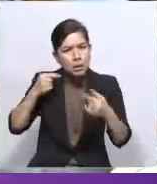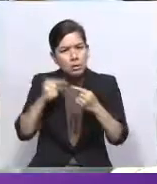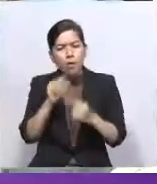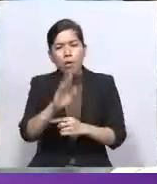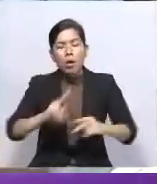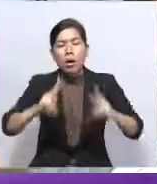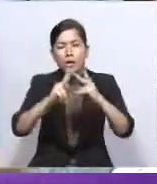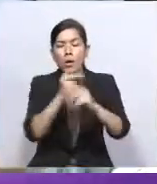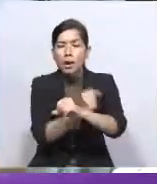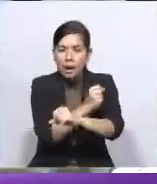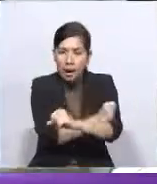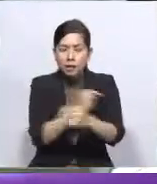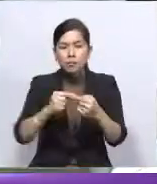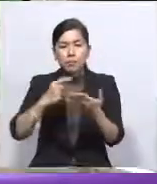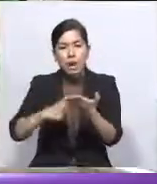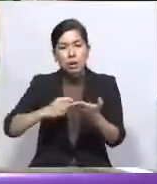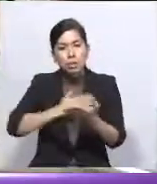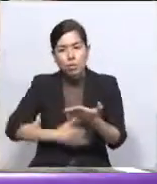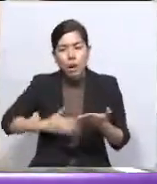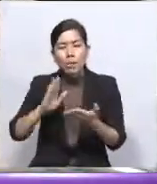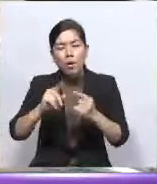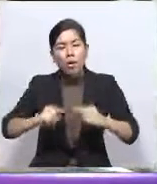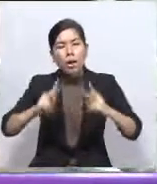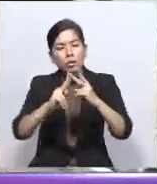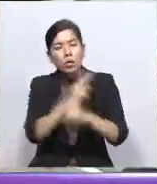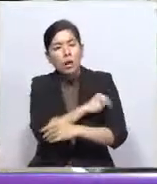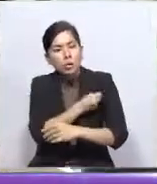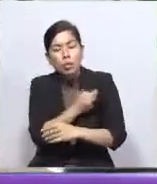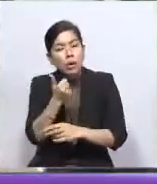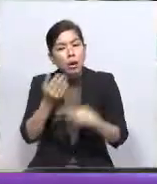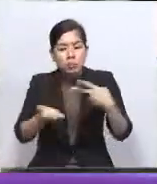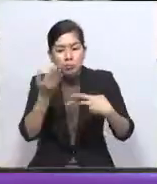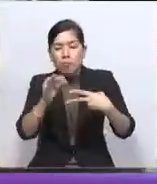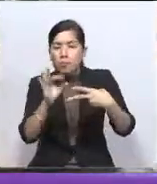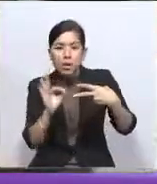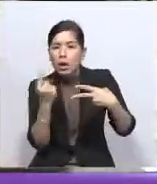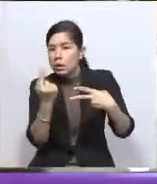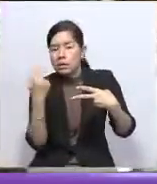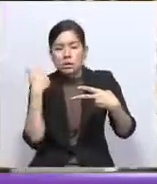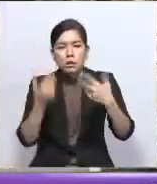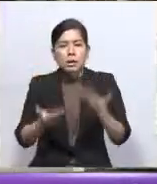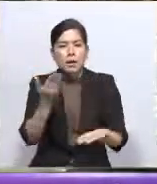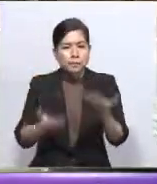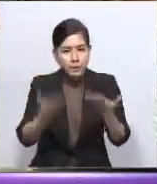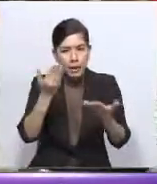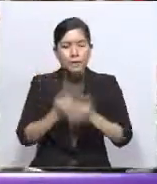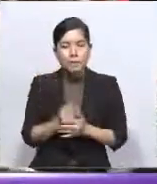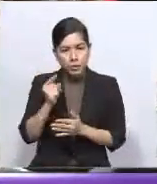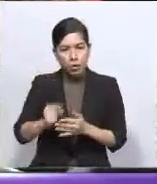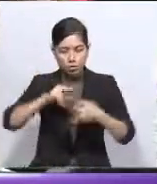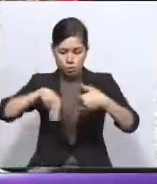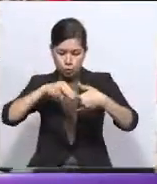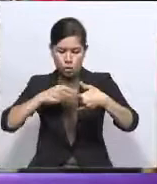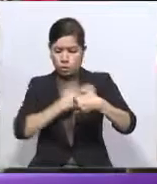ของกระทรวงแรงงานหรือหลักประกันสุขภาพของกระทรวงสาธารณสุขตลอดจนแรงงานต่างด้าวที่ไม่อยู่ในระบบประกันสังคมทุกคนนะครับต้องผ่านการ